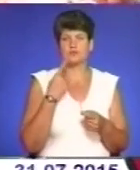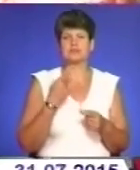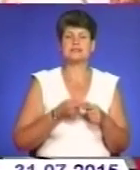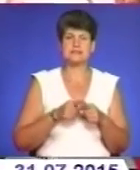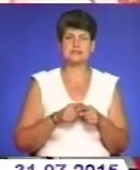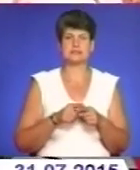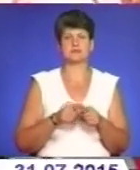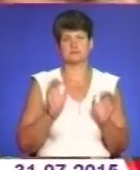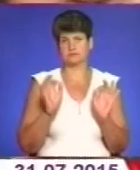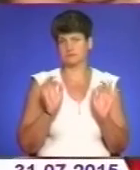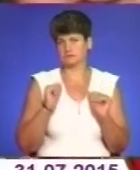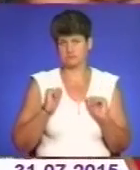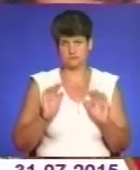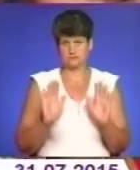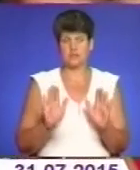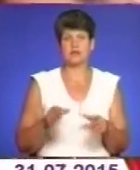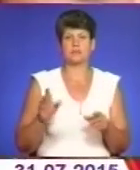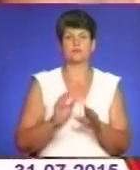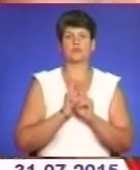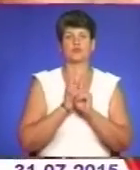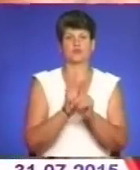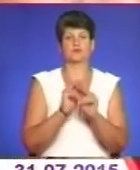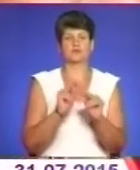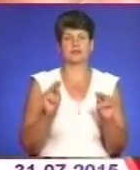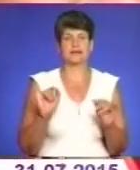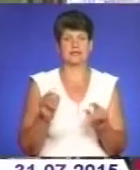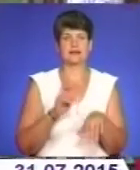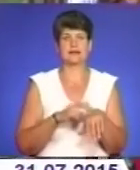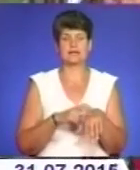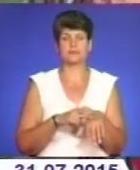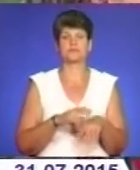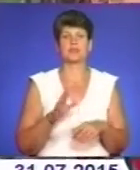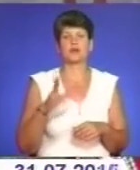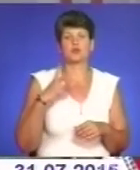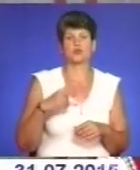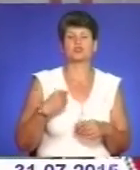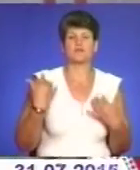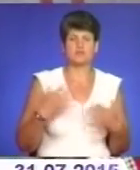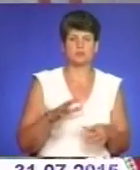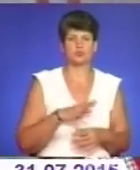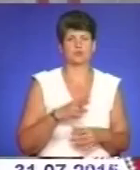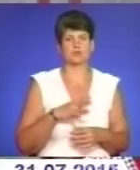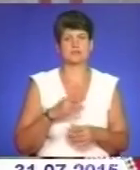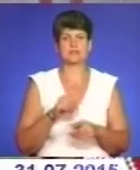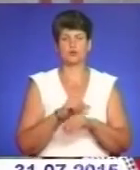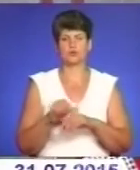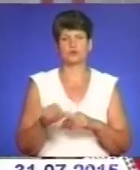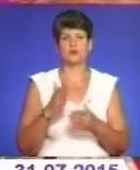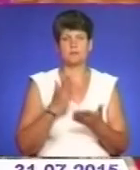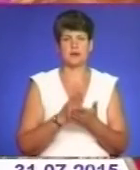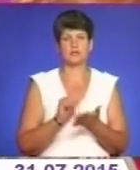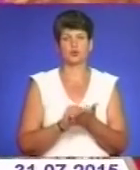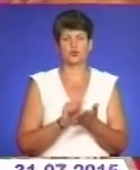цілком безпечно. Їх супроводжують педагоги і лікар. Донька Любові Чубки вже була за кордоном, тому мала документи. Чоловік